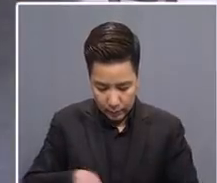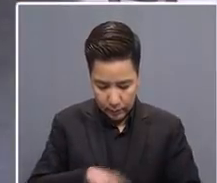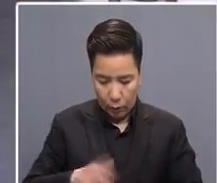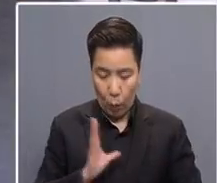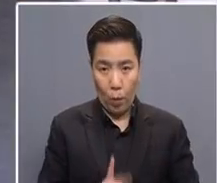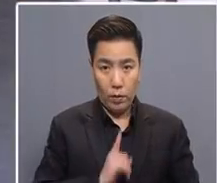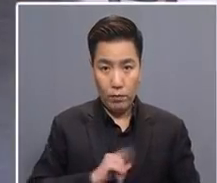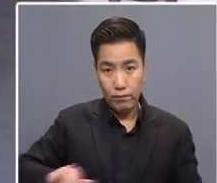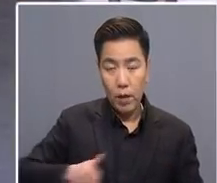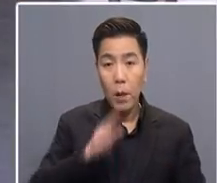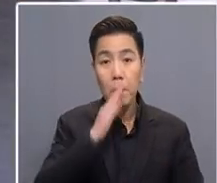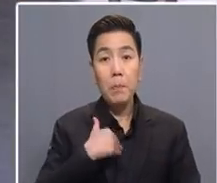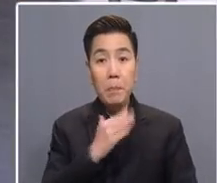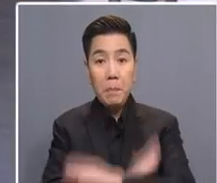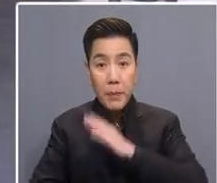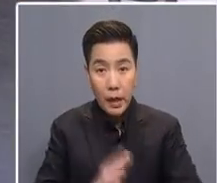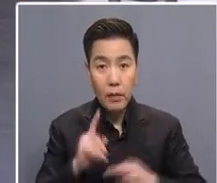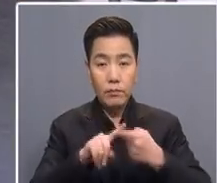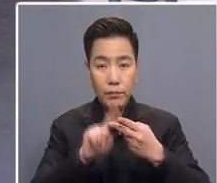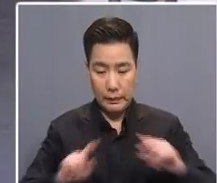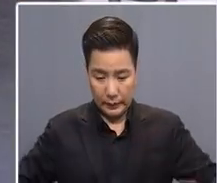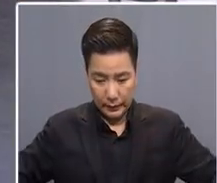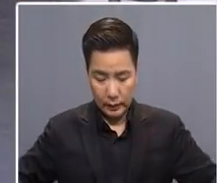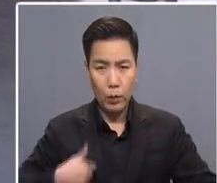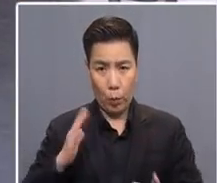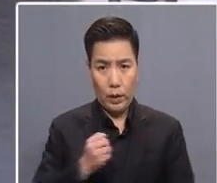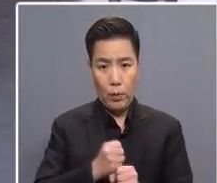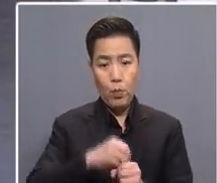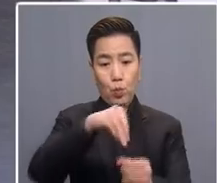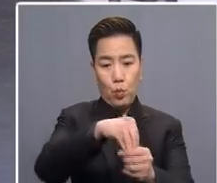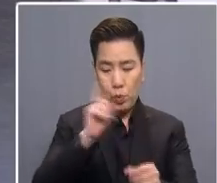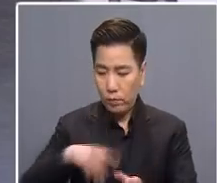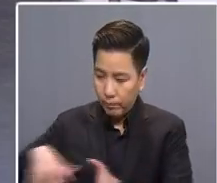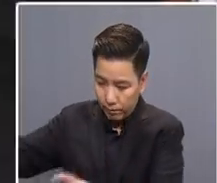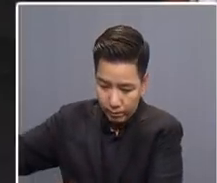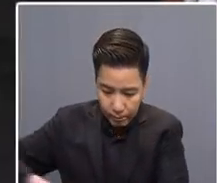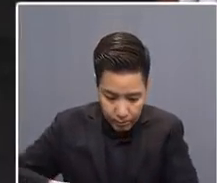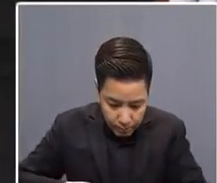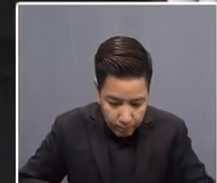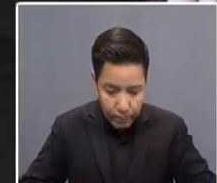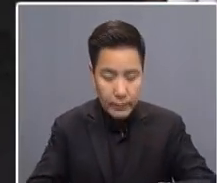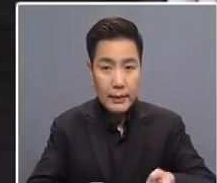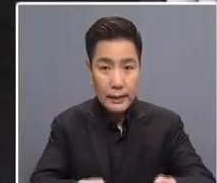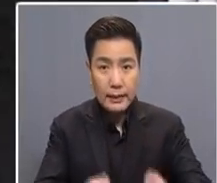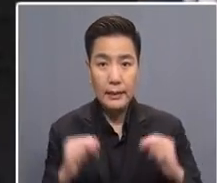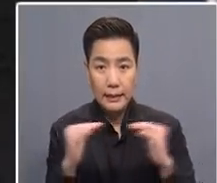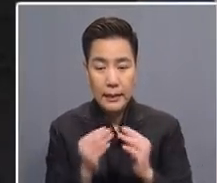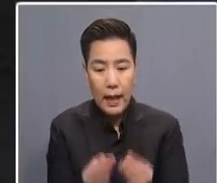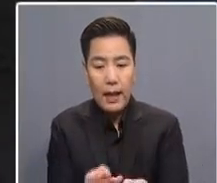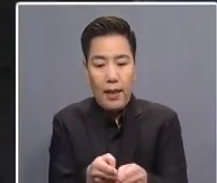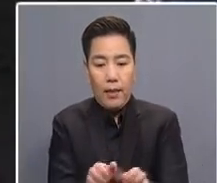ในกรณีที่เป็นผู้พิการหรือต้องใช้รถเข็นจะมีเจ้าหน้าที่ประจำหน่วยเลือกตั้งเป็นผู้เข็นเข้าไปยังคูหาและเปิดโอกาสให้ใช้สิทธิ์ลงคะแนนโดยล